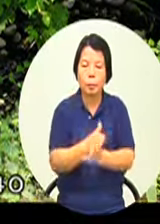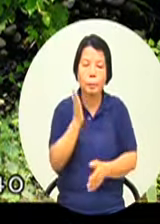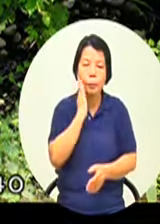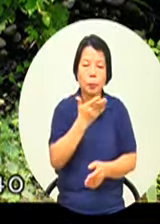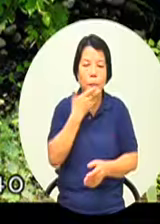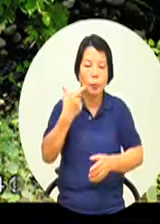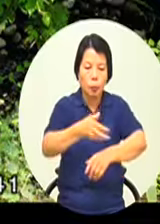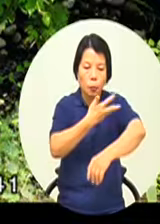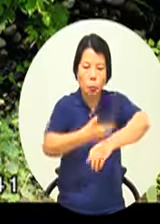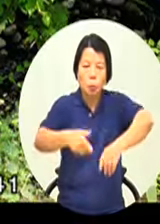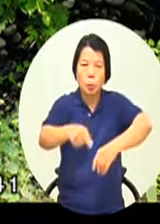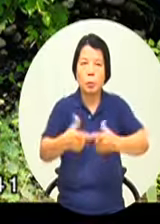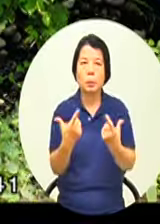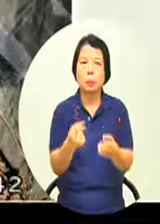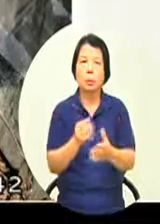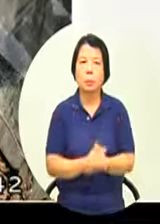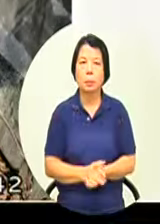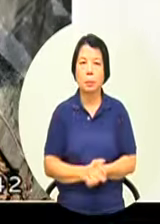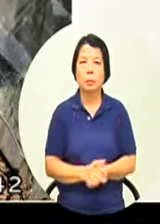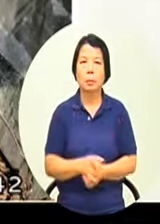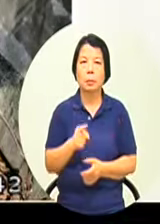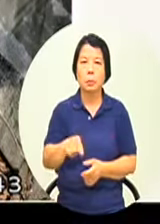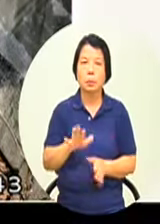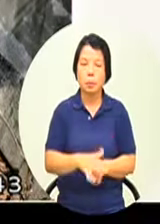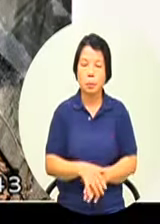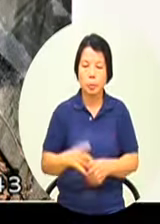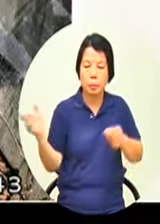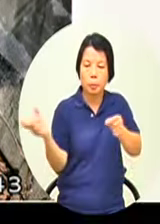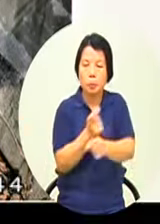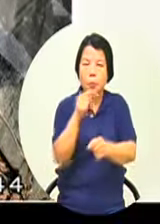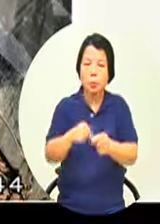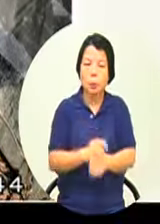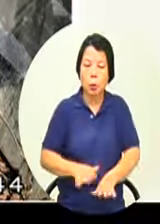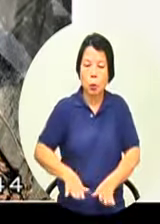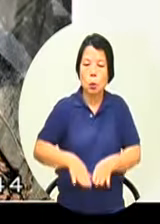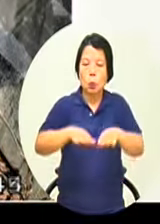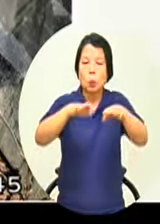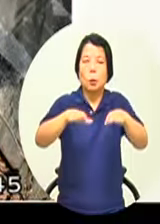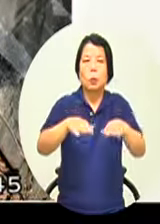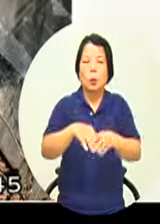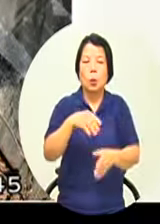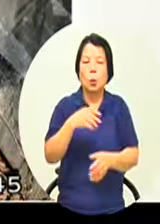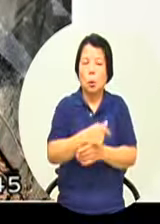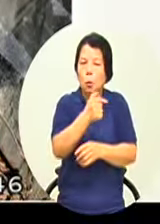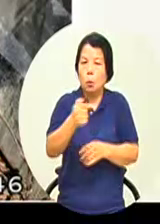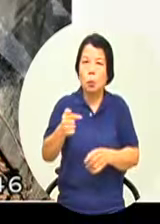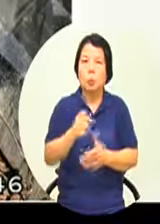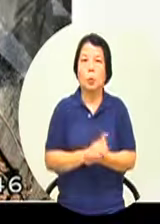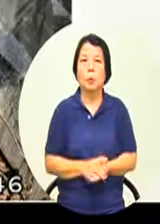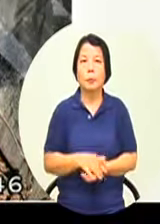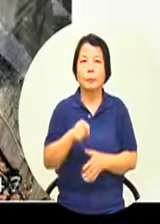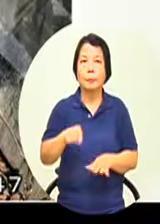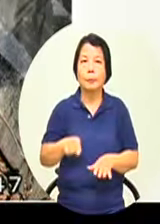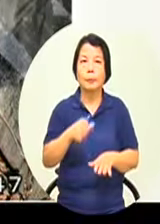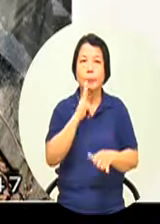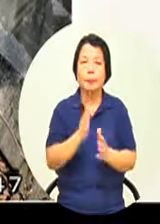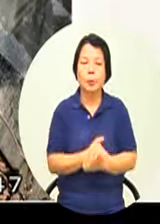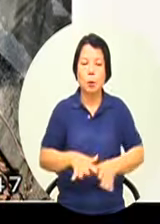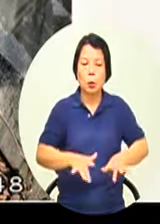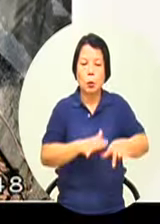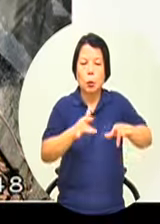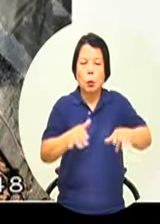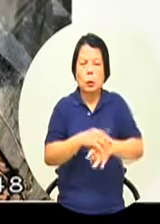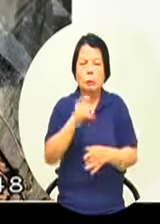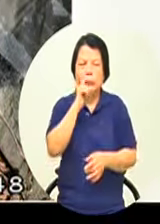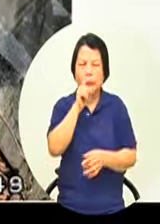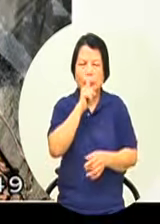距离高哈，你看也是这样。这个台风哈，引水引到足严重啊，你看这个漂流物，还有那个树又规